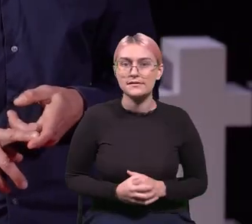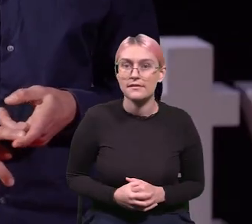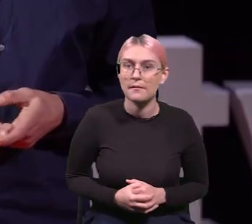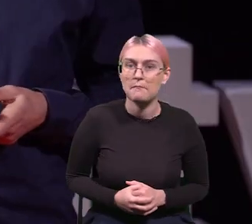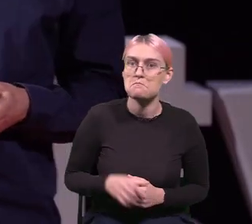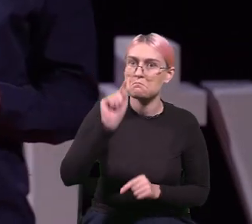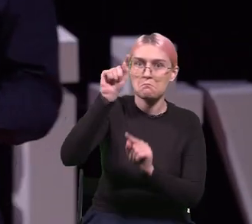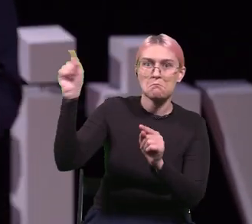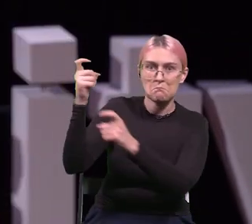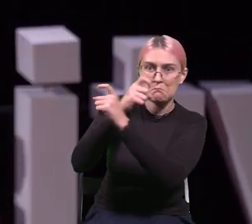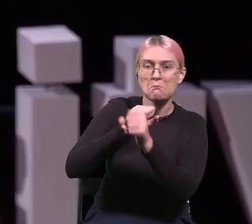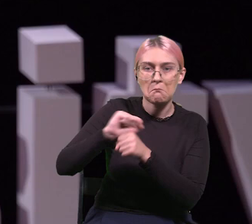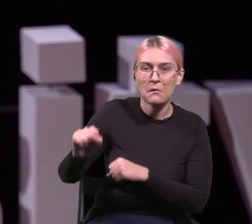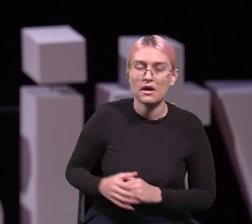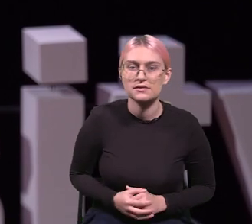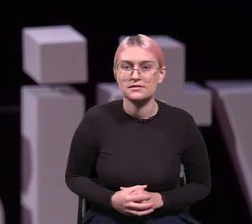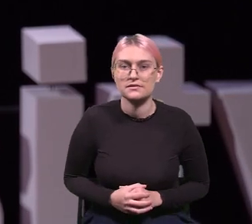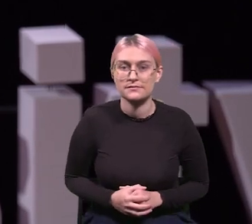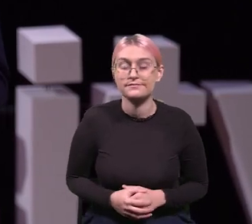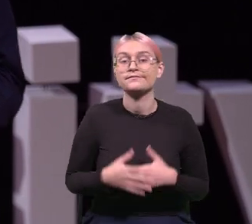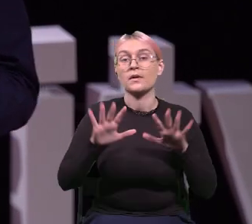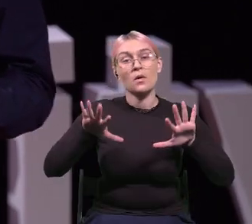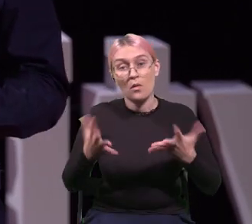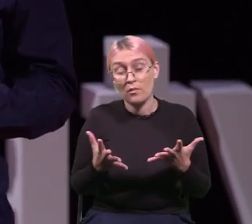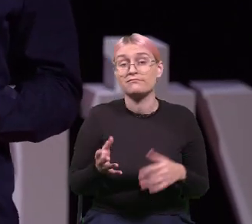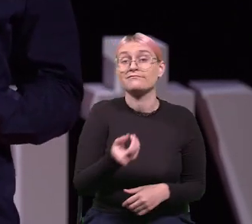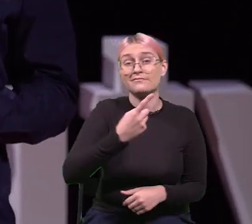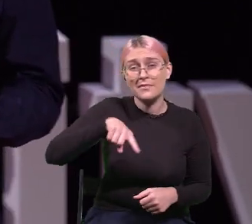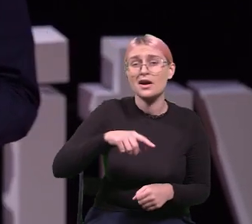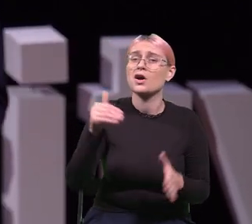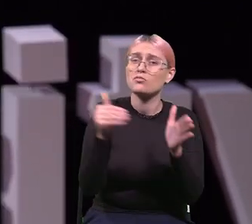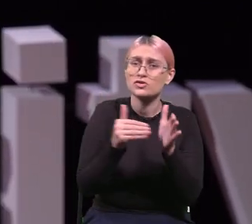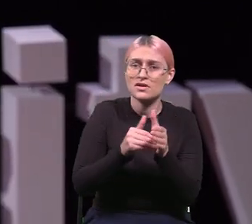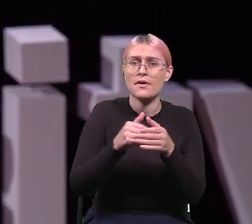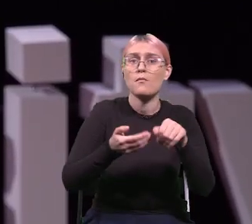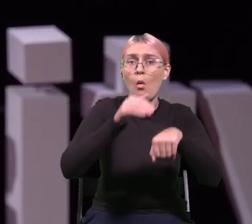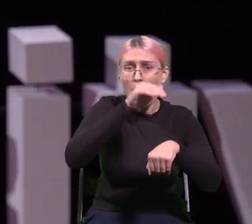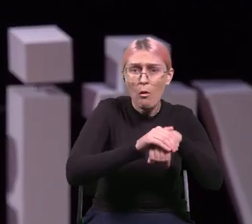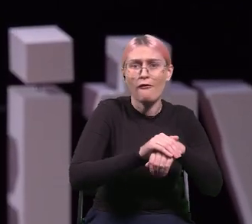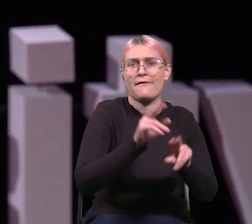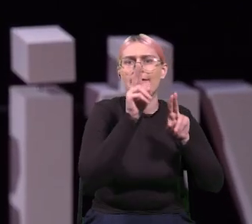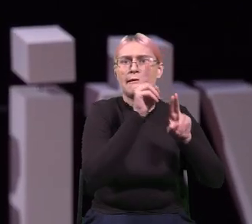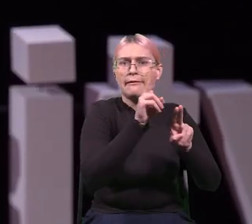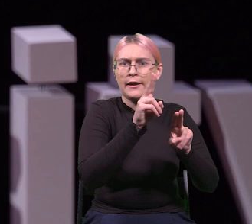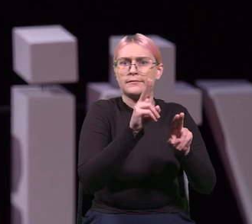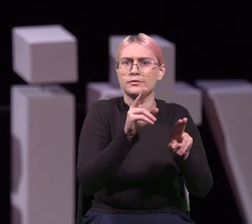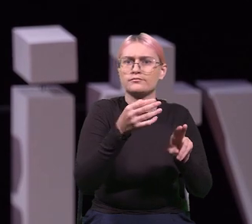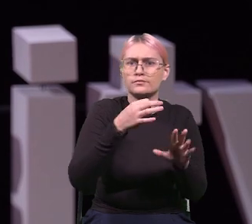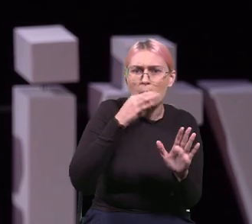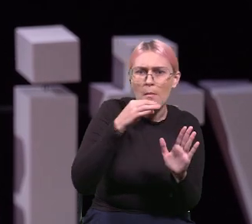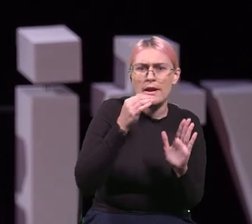przewidywalny. Potrzebny nam uspołeczniony kredyt. Jego formy mogą być różne. To mogą być kooperatywy, to mogą